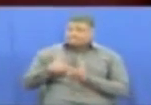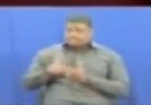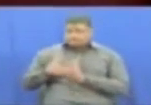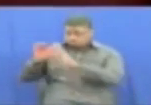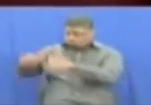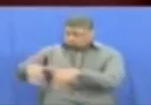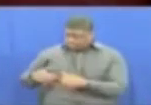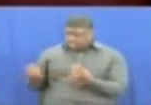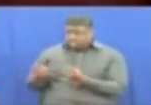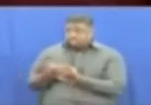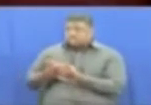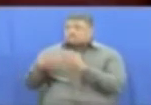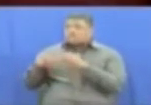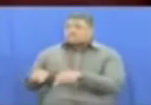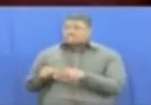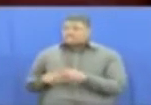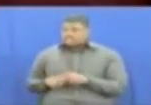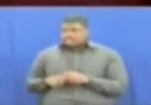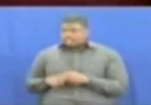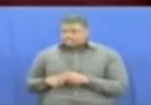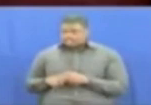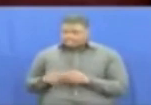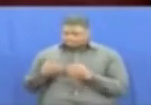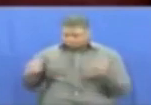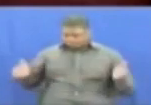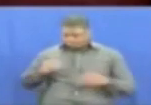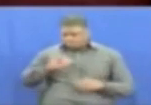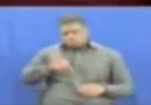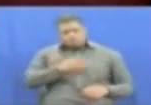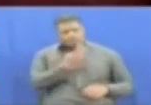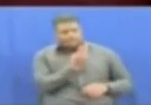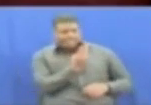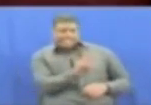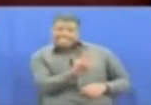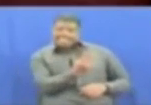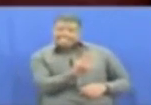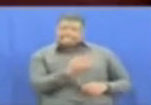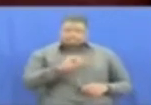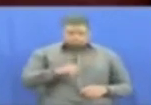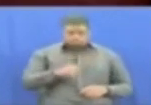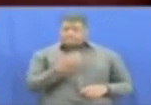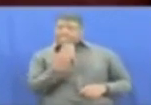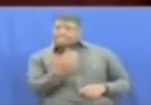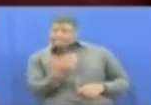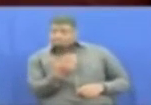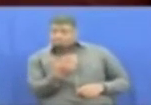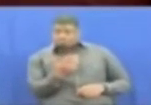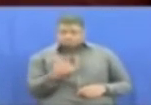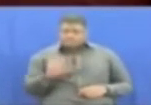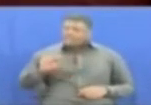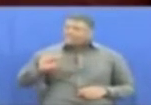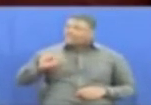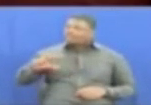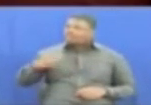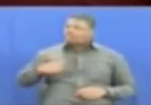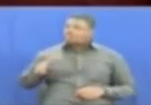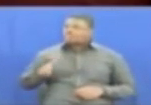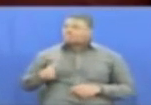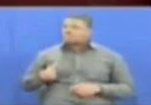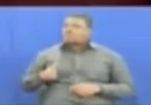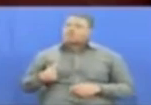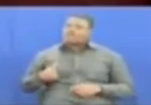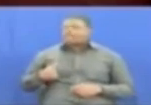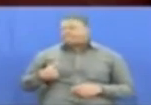hivi, bunge linafunguliwa Jumanne kama leo, Jumatano kesho, Alhamisi waziri wa fedha anasoma